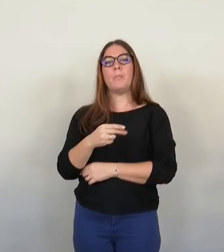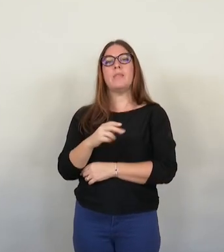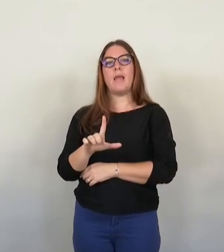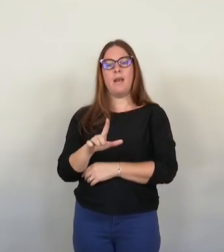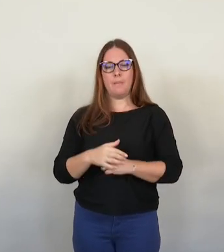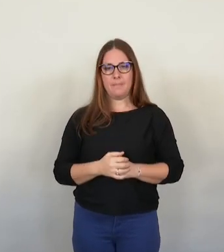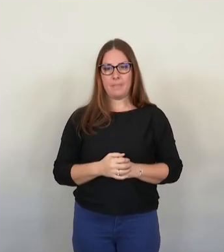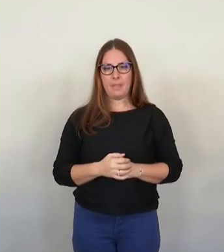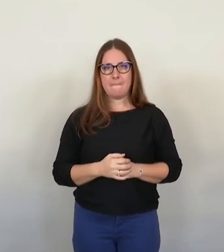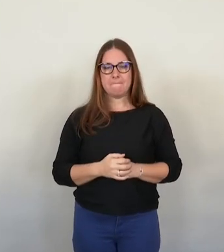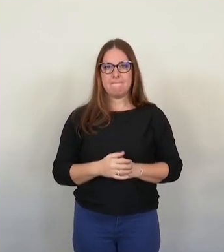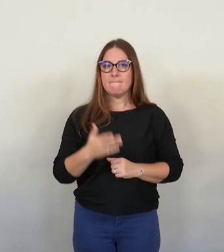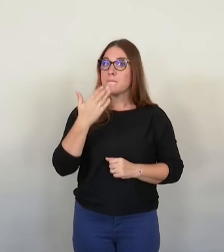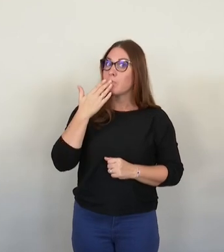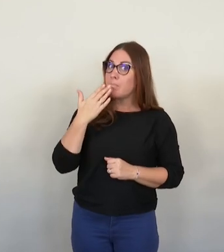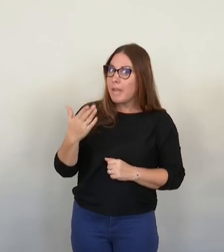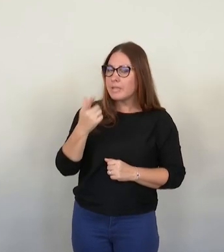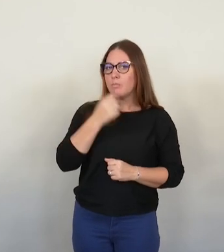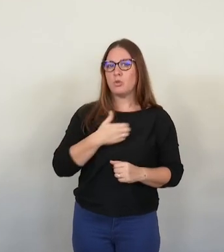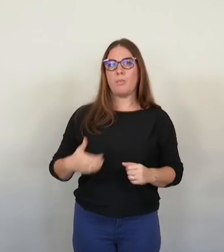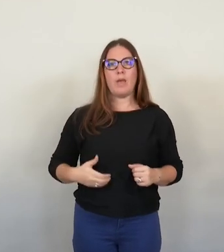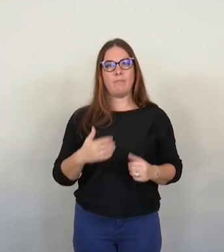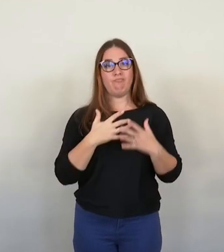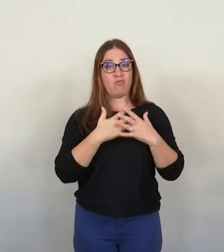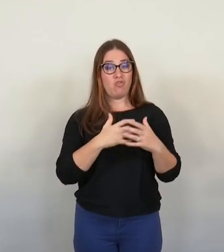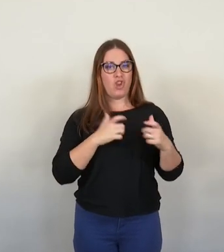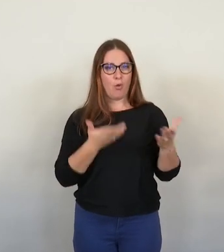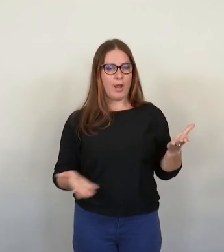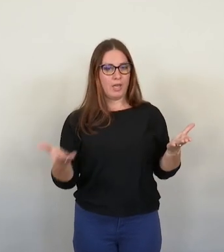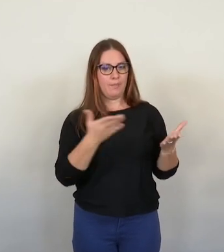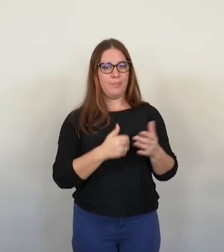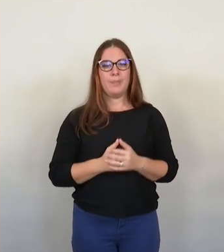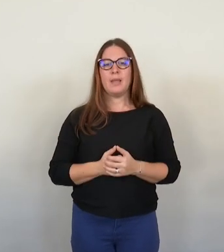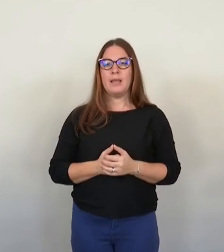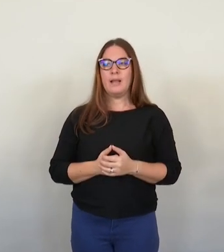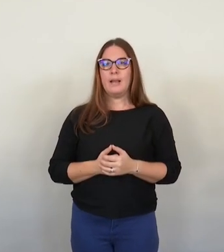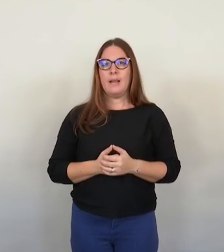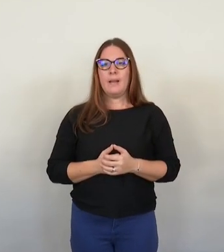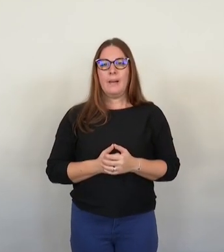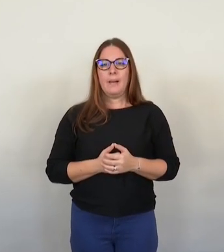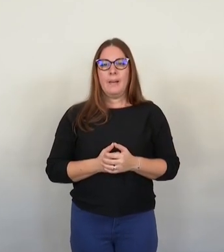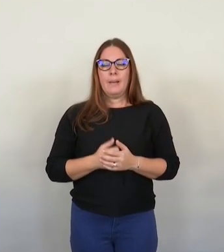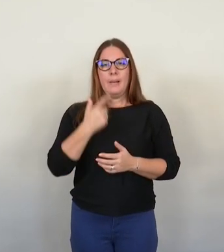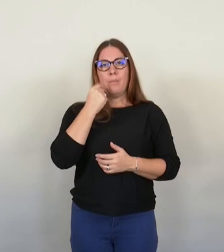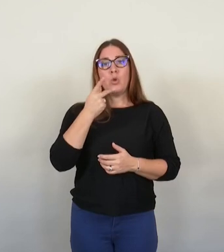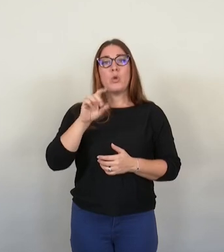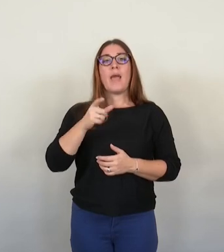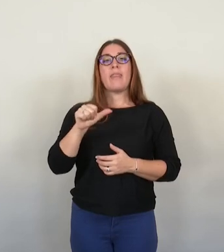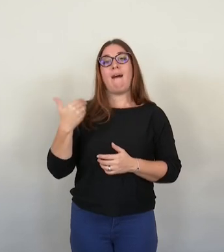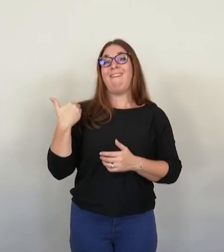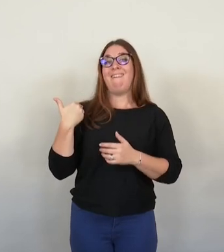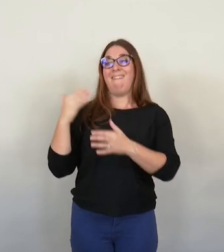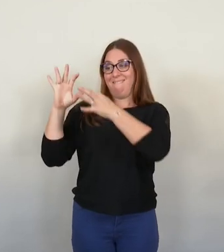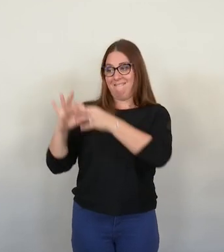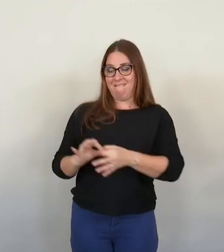Pinel merci Monsieur le Maire chers collègues comme l'a rappelé monsieur Kada tout à l'heure il